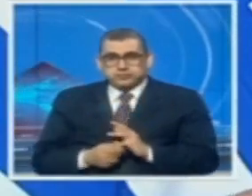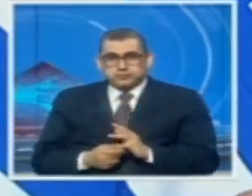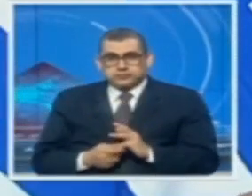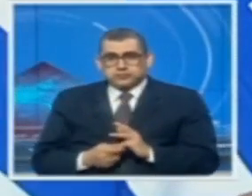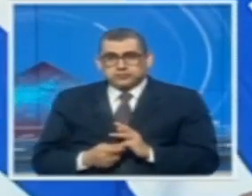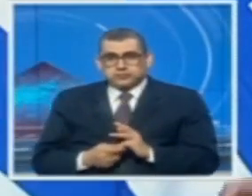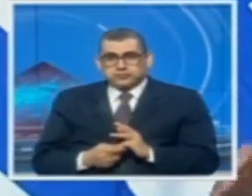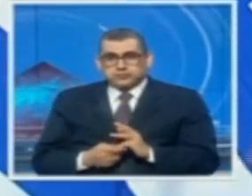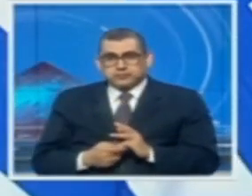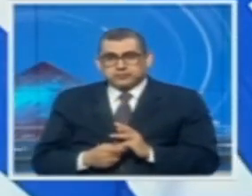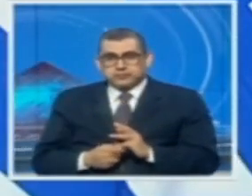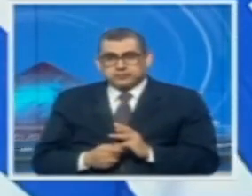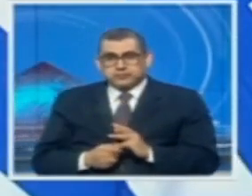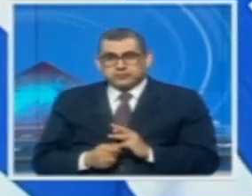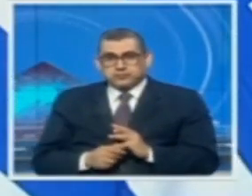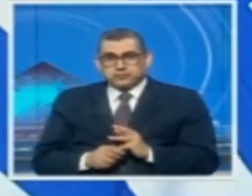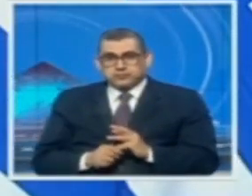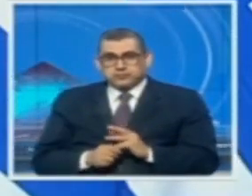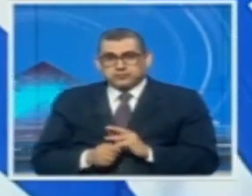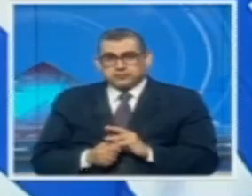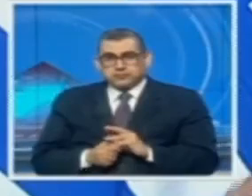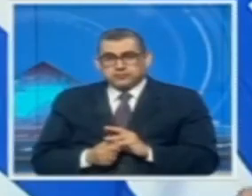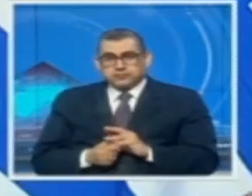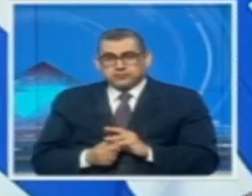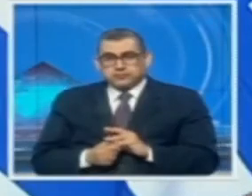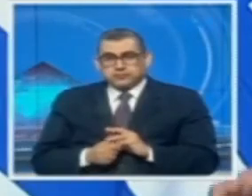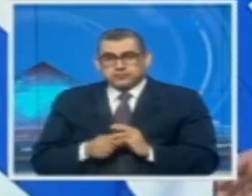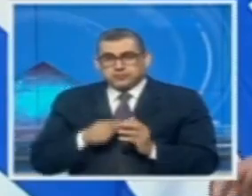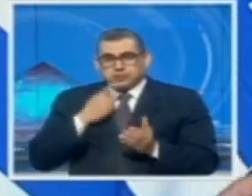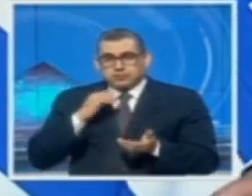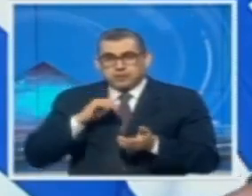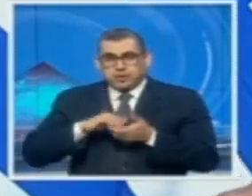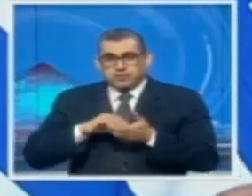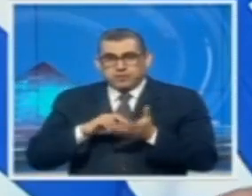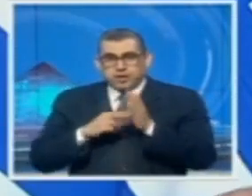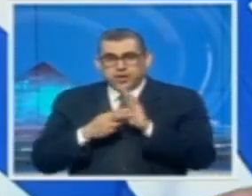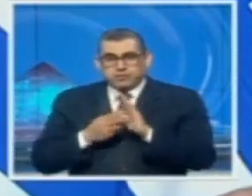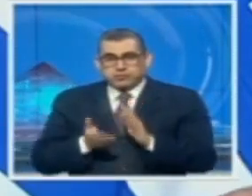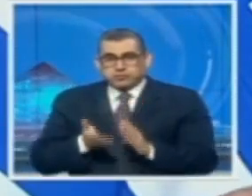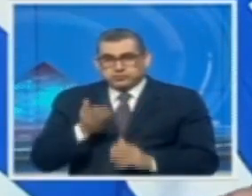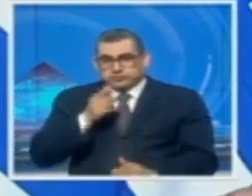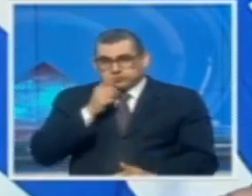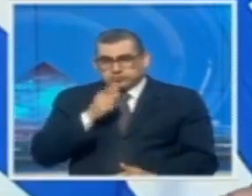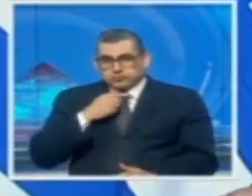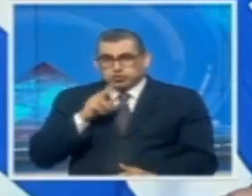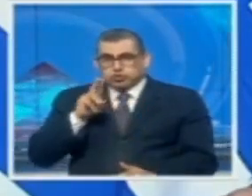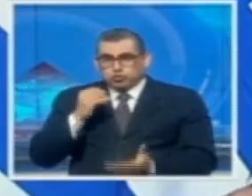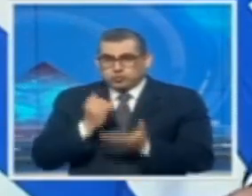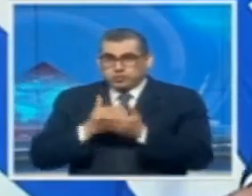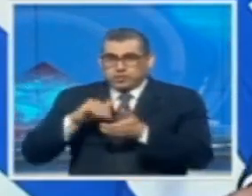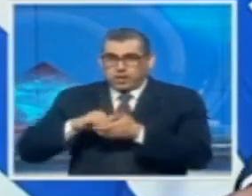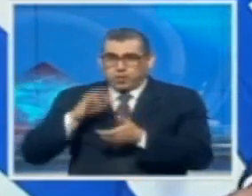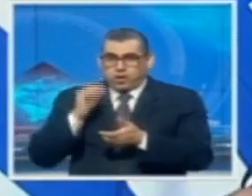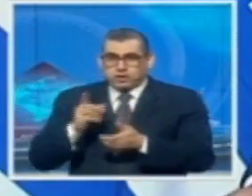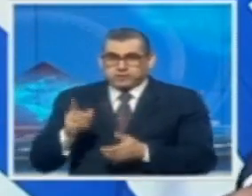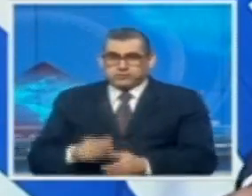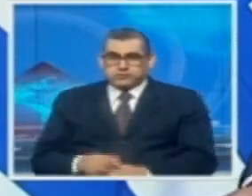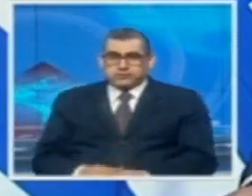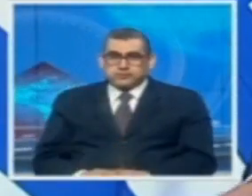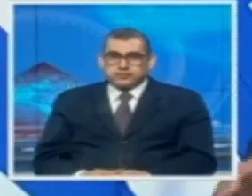وهذا يتعارض مع الاتفاقات الأمم المتحدة.